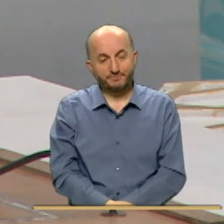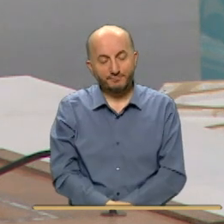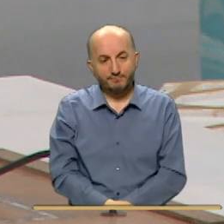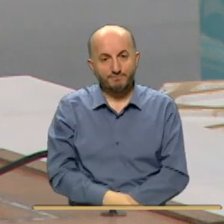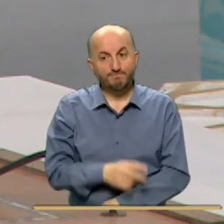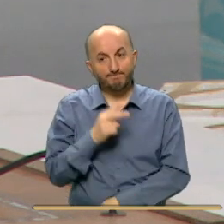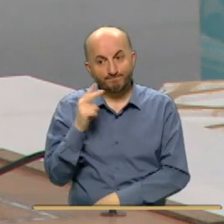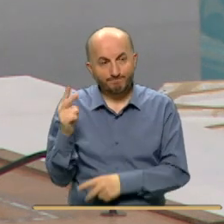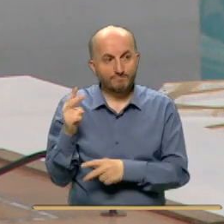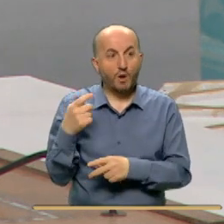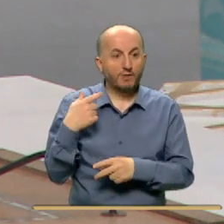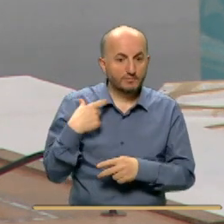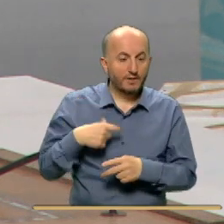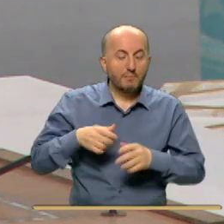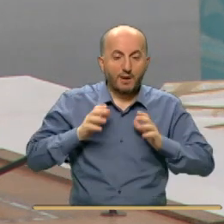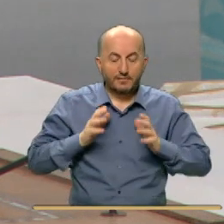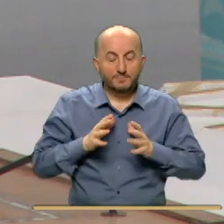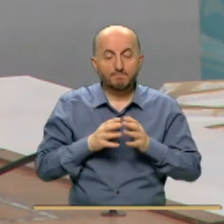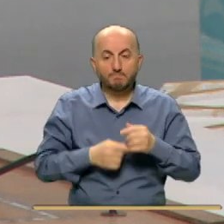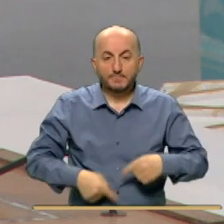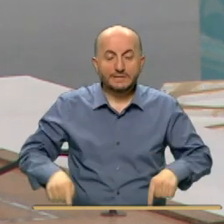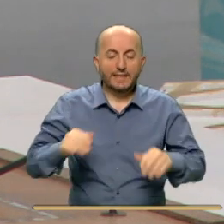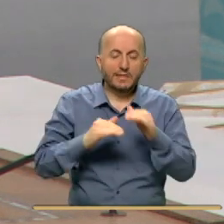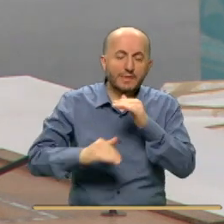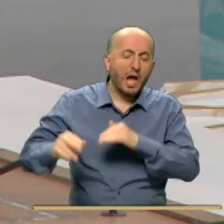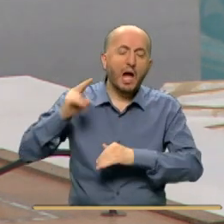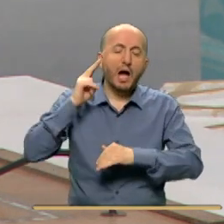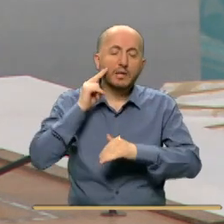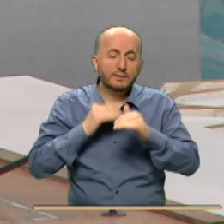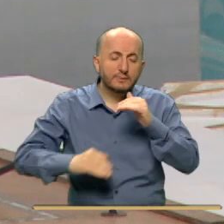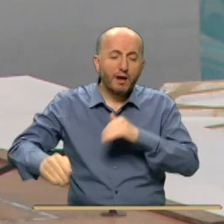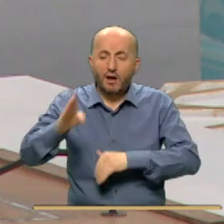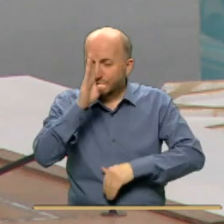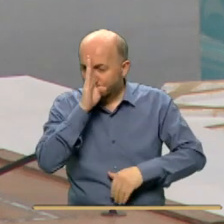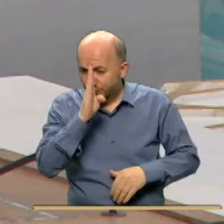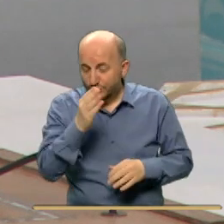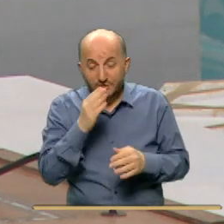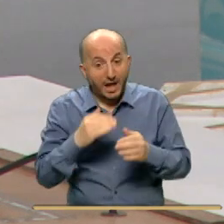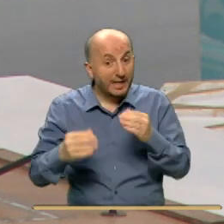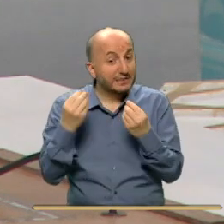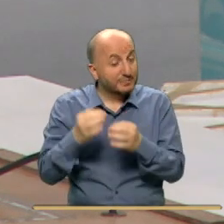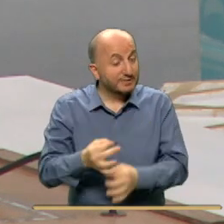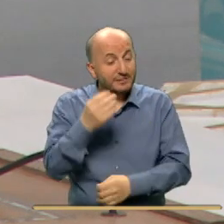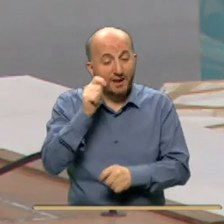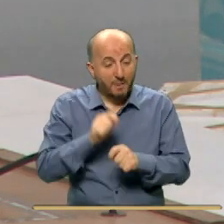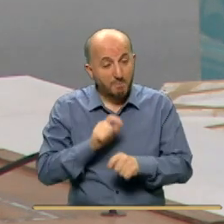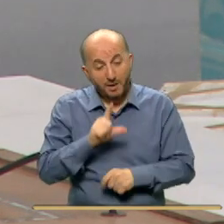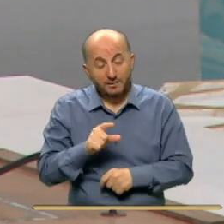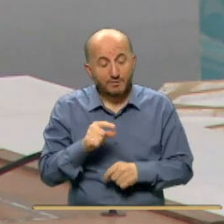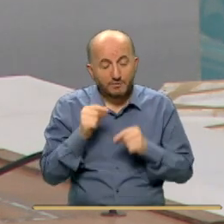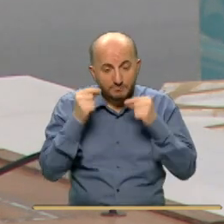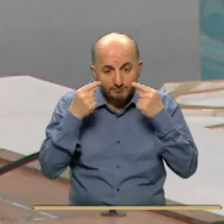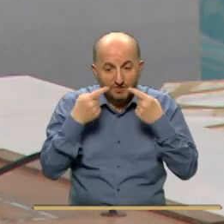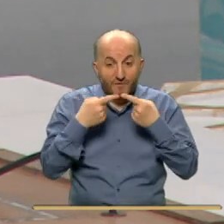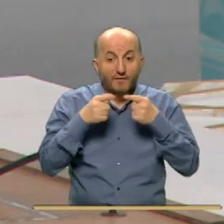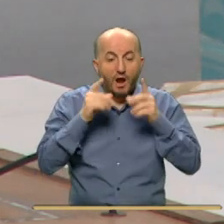yönleri var ibadetlerimizin. Onun için bizi daha ahlaklı, daha dürüst, daha iyi bir insan yapmalı. Farkındalığımızı